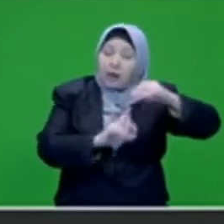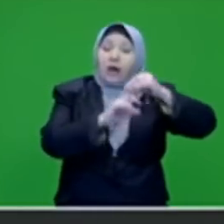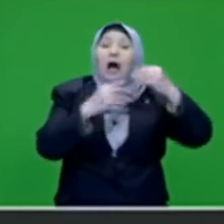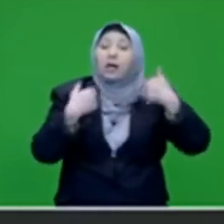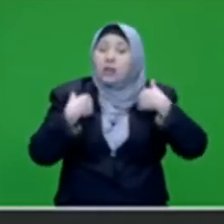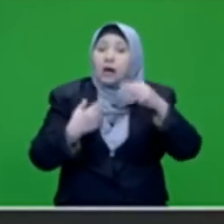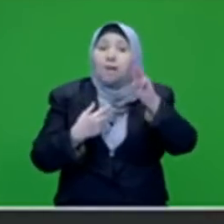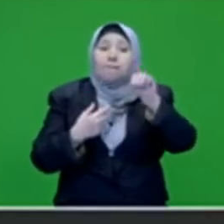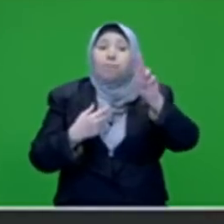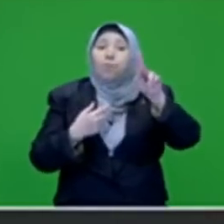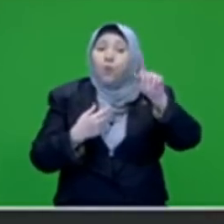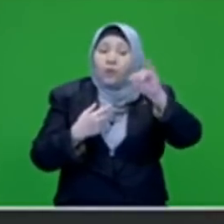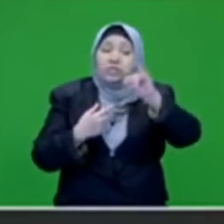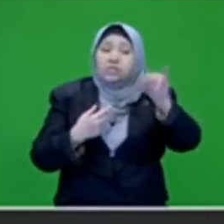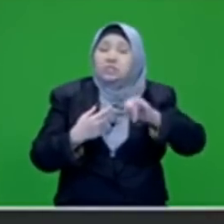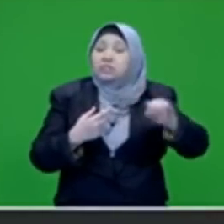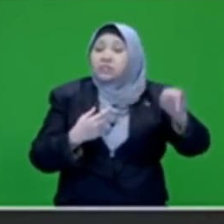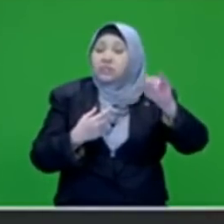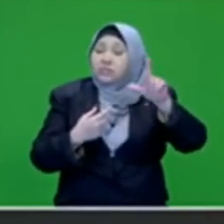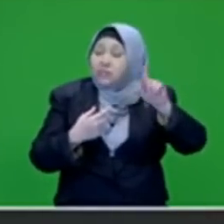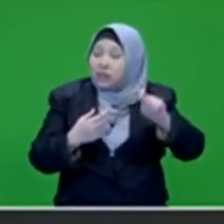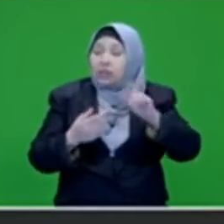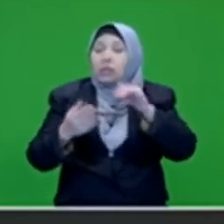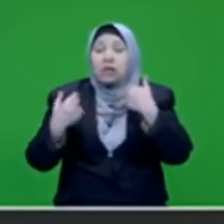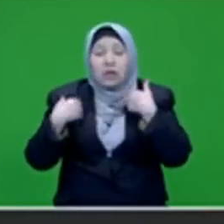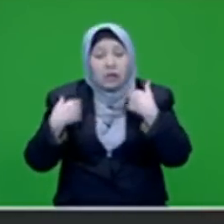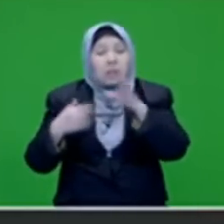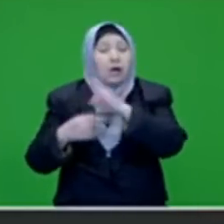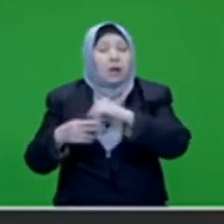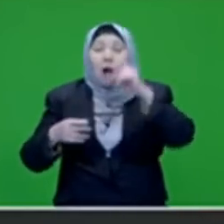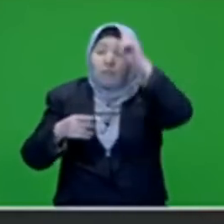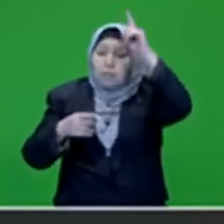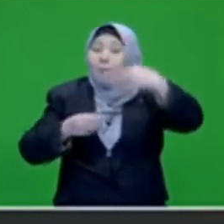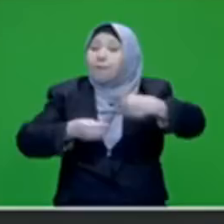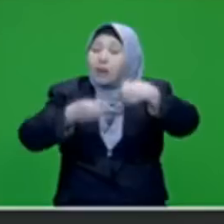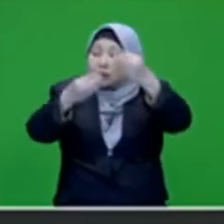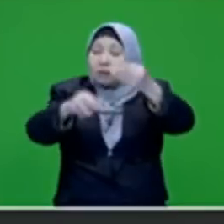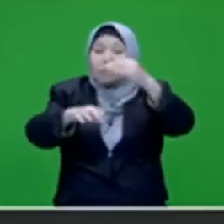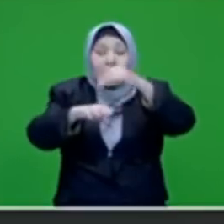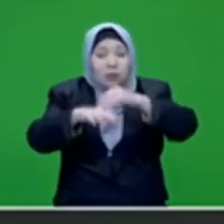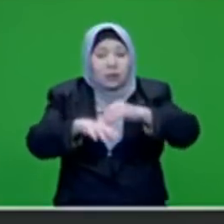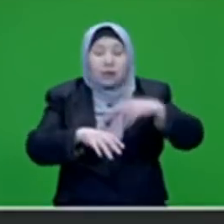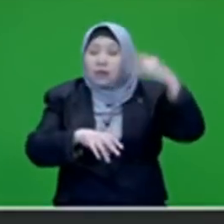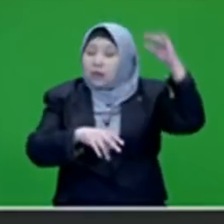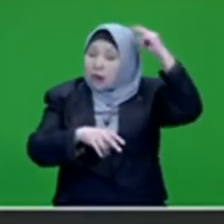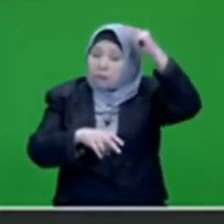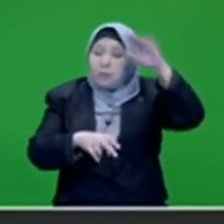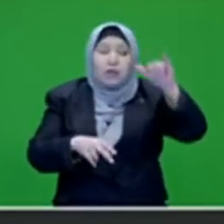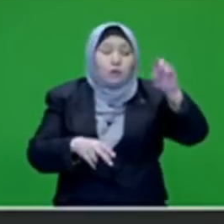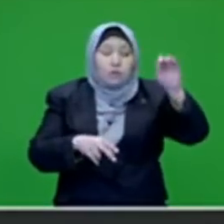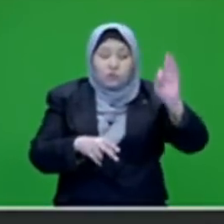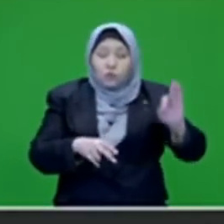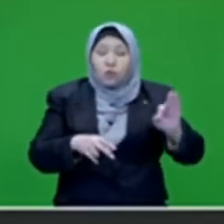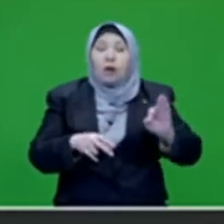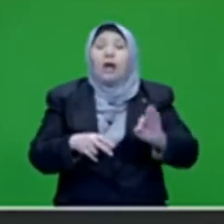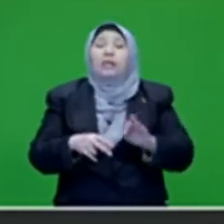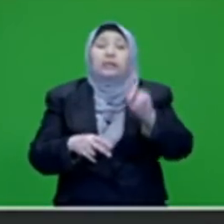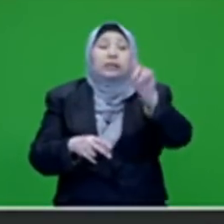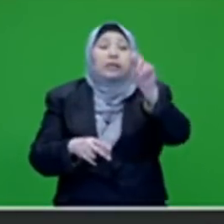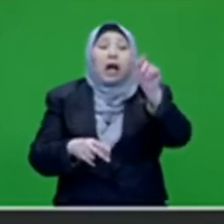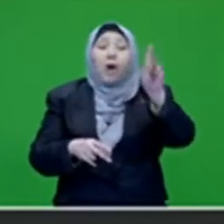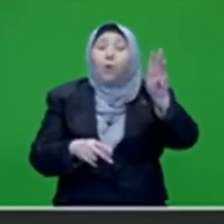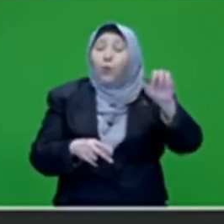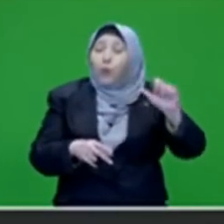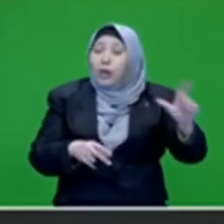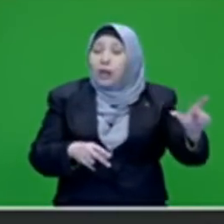Tapi Nabi Allah Yusuf alaihi salam, Allah kurniakan kepada baginda ta'wil ahadith.